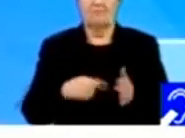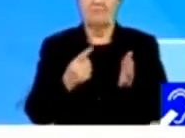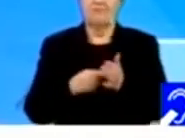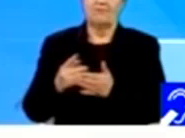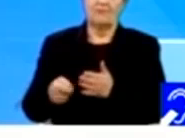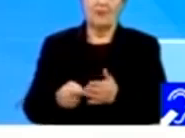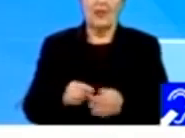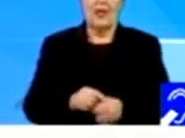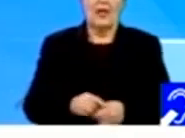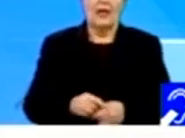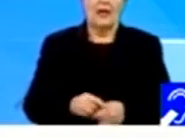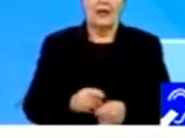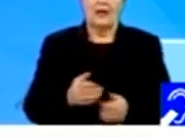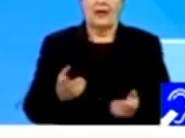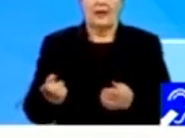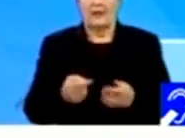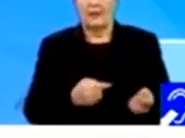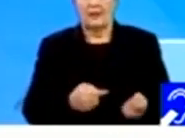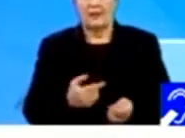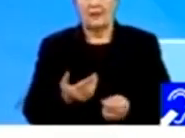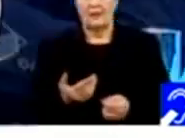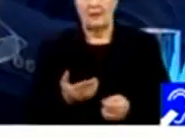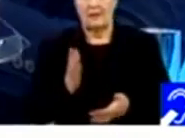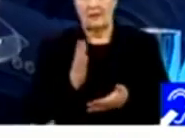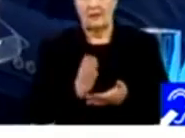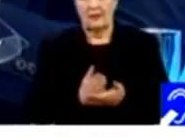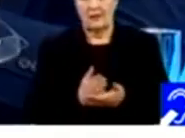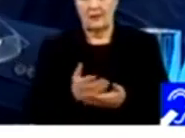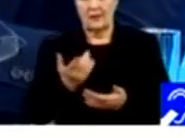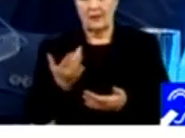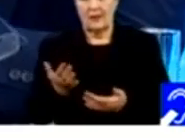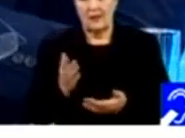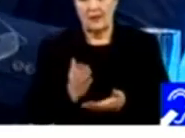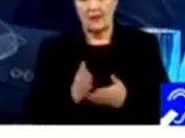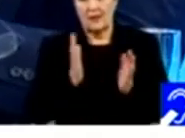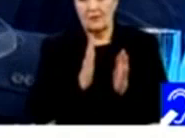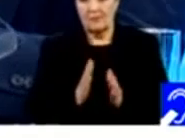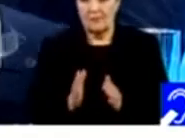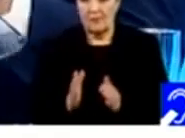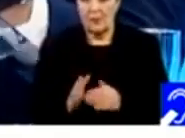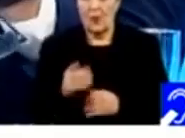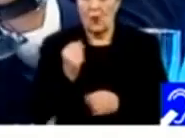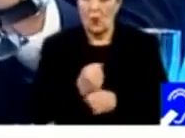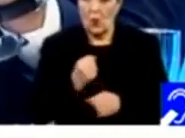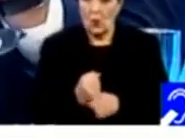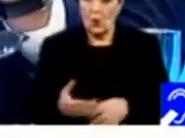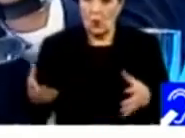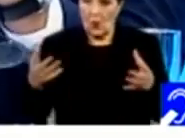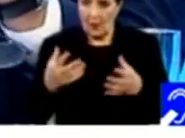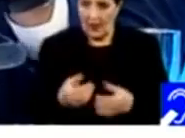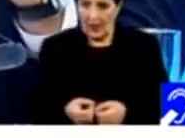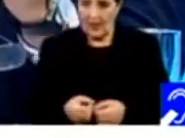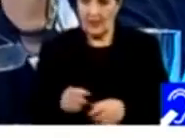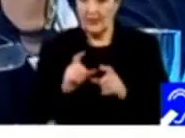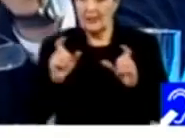Crime excepțional de grave. Cât nesimțire, cât fals. Vreți să spuneți că nu sunt vreau să vă spun un lucru. Cooperare loială dintre